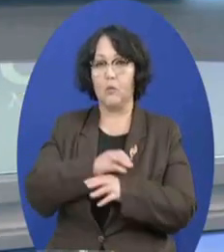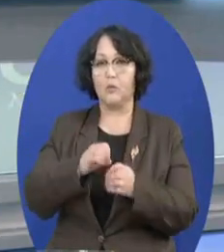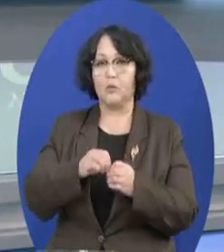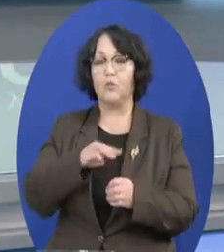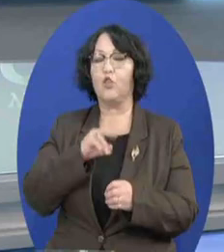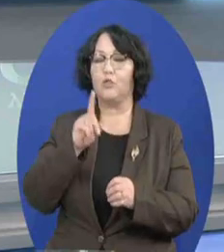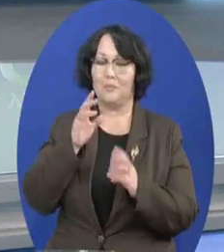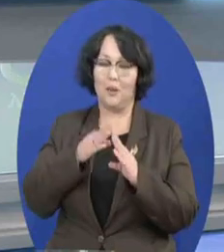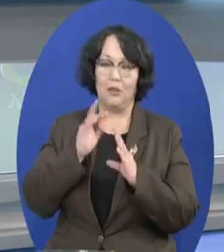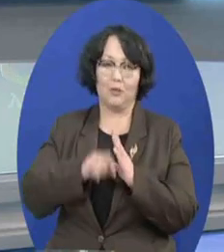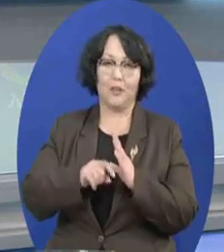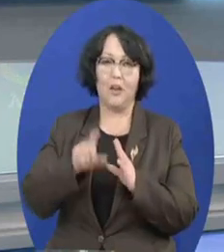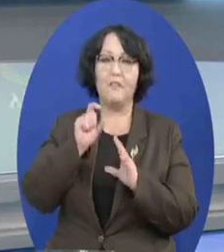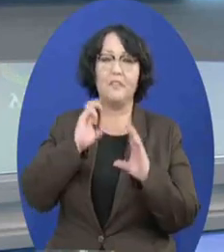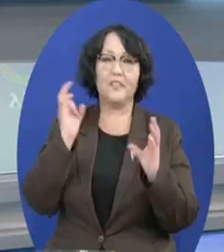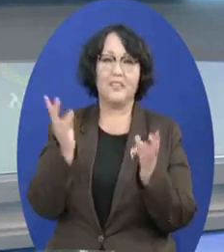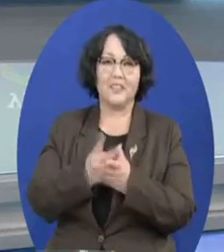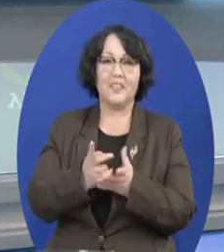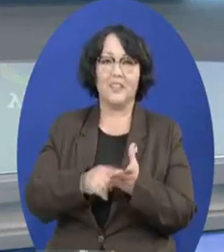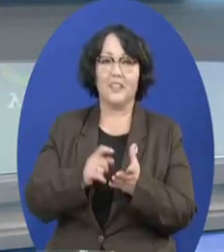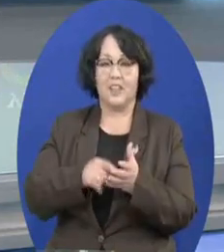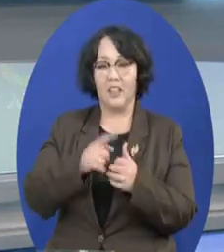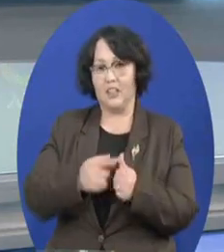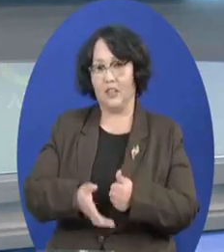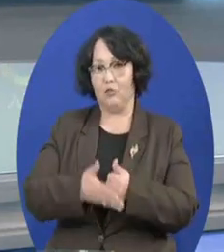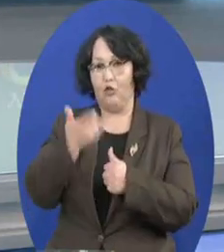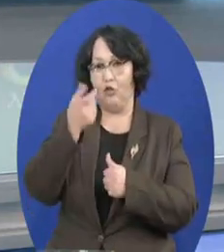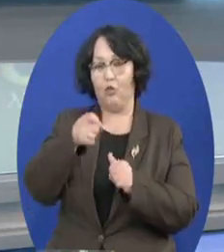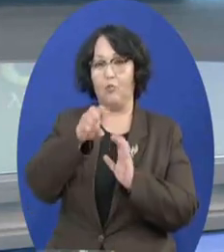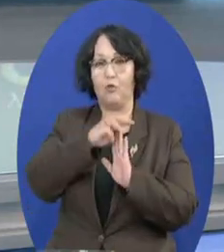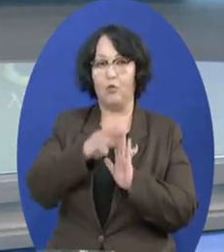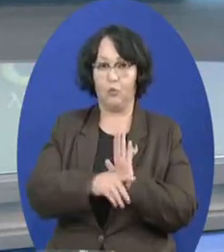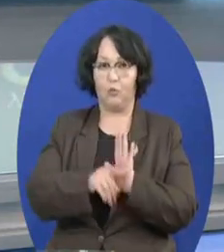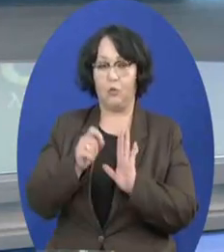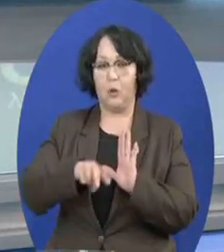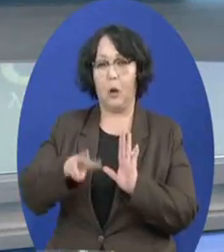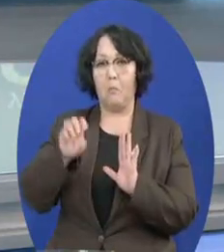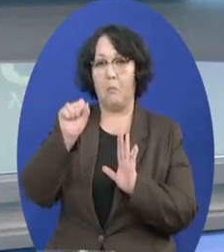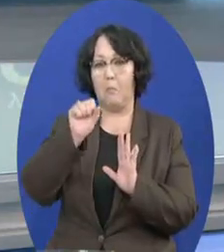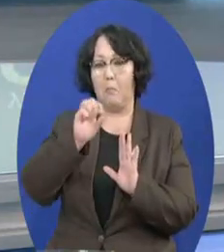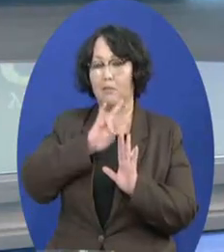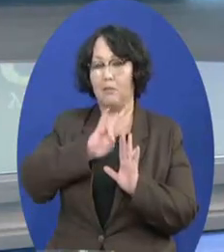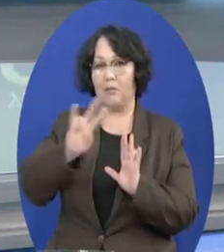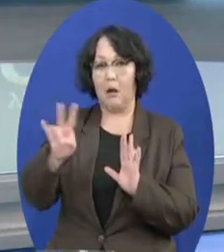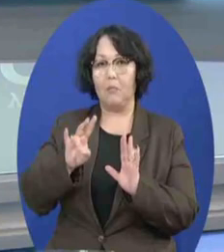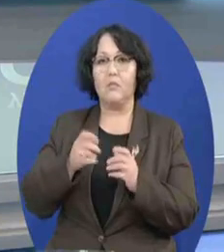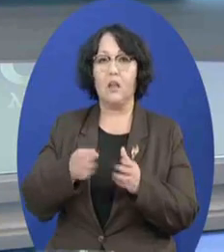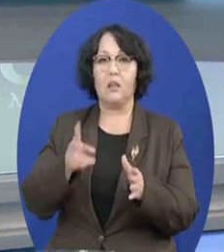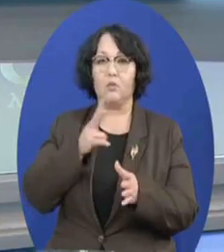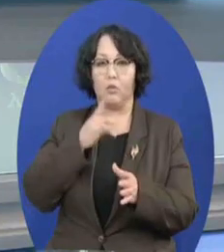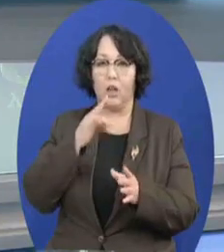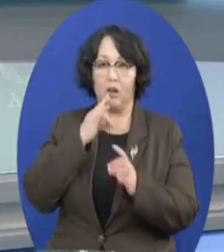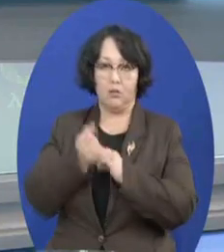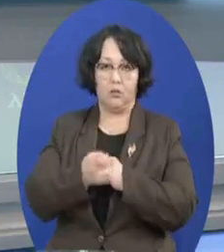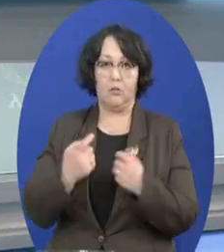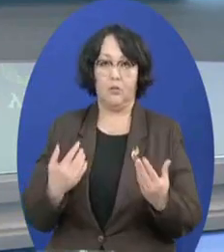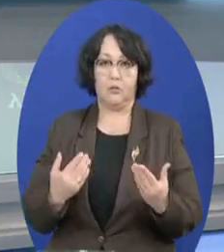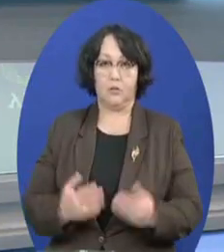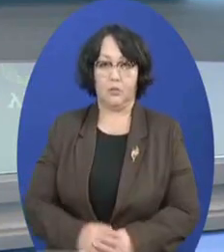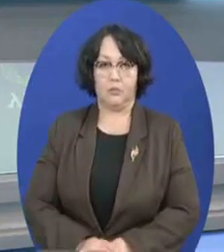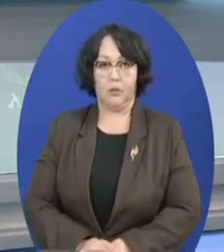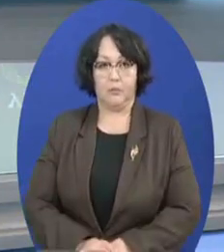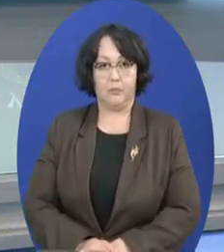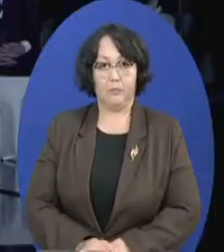нэгдэл хэрэгтэй, хэвийг эрхэмлэх зорилго нэр дэвшигчийн гол мөрийн хөтөлбөр туссан гэж Монгол Радио намаас нэр дэвшигч нээлт хийх үеэр онцоллоо.